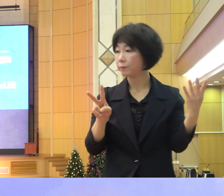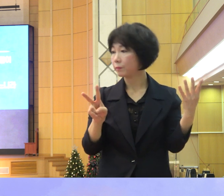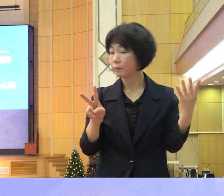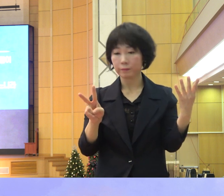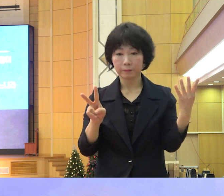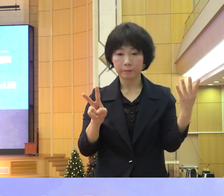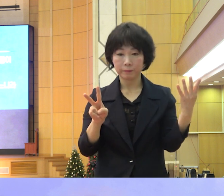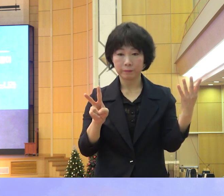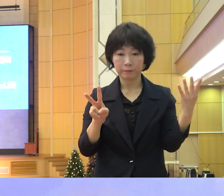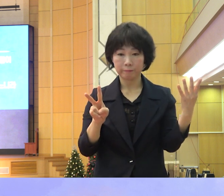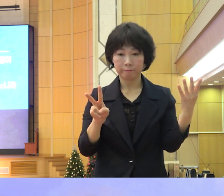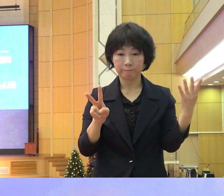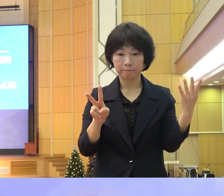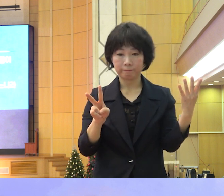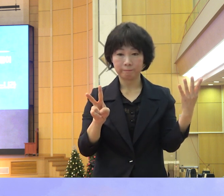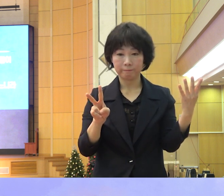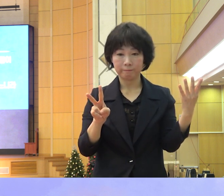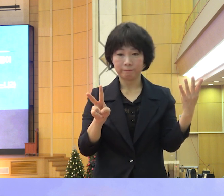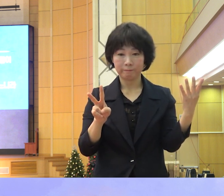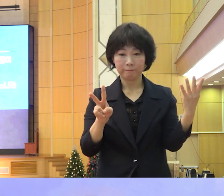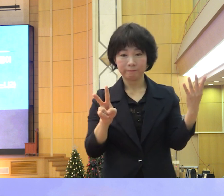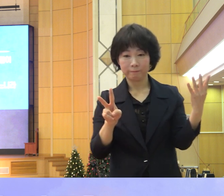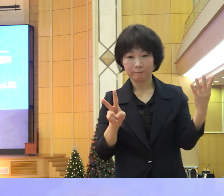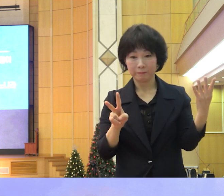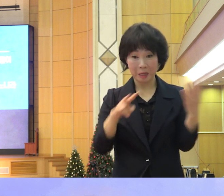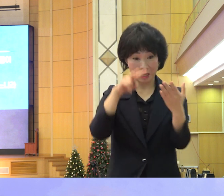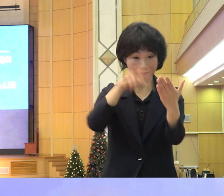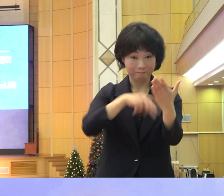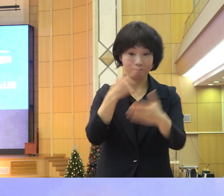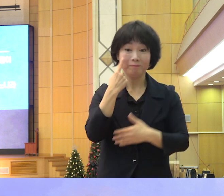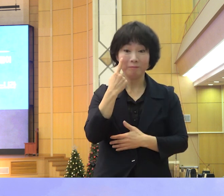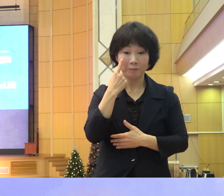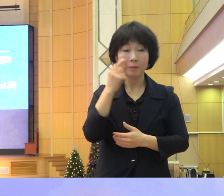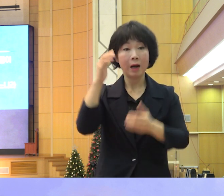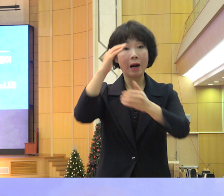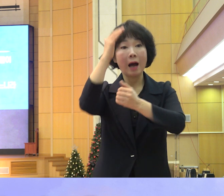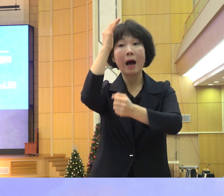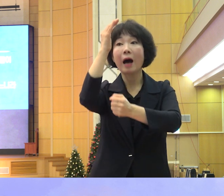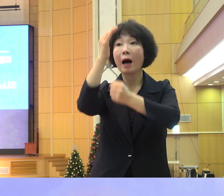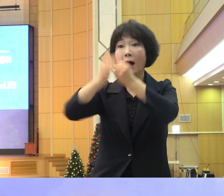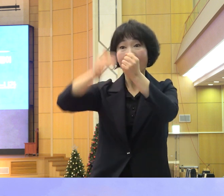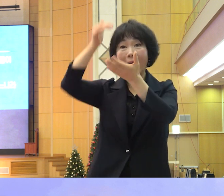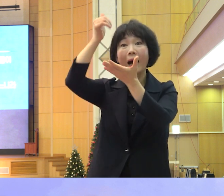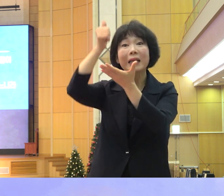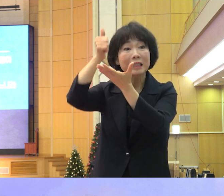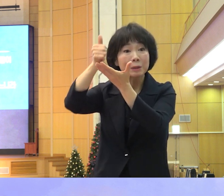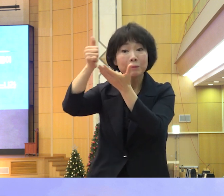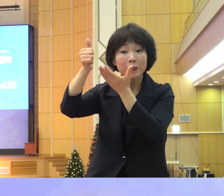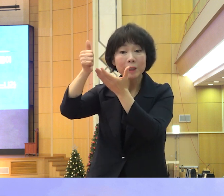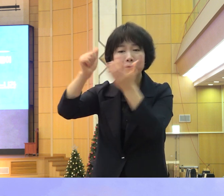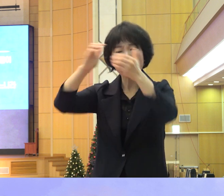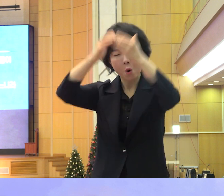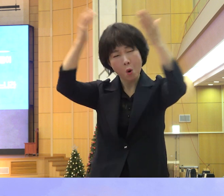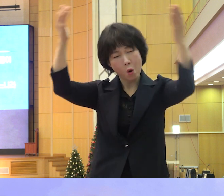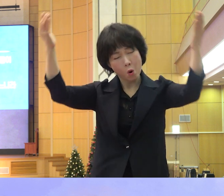337페이지 디모데 전서 2장 4절 하나님은 모든